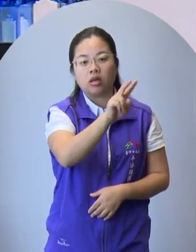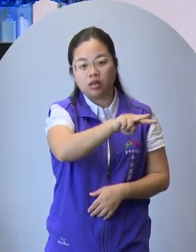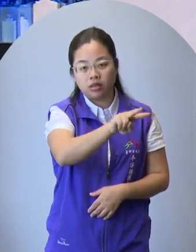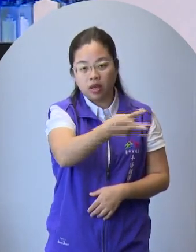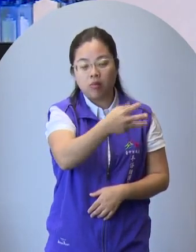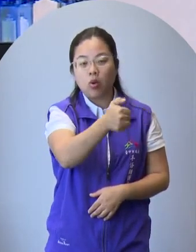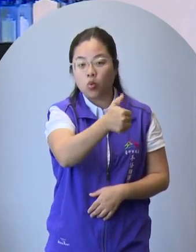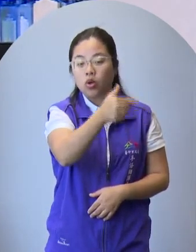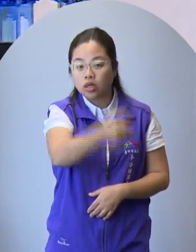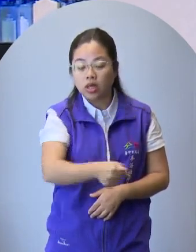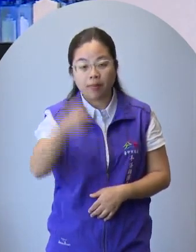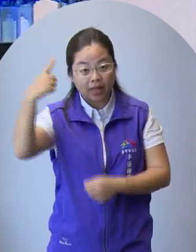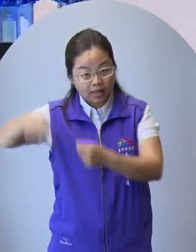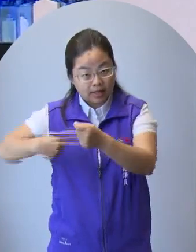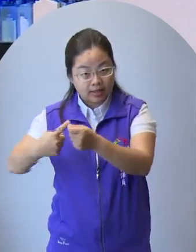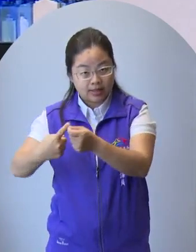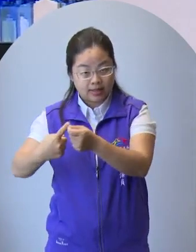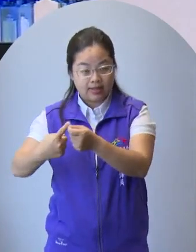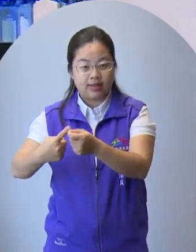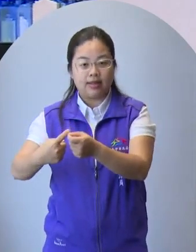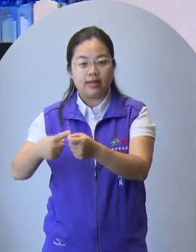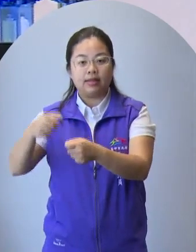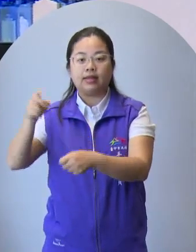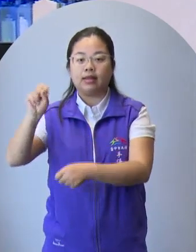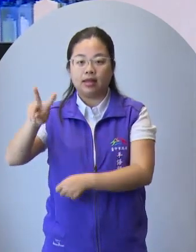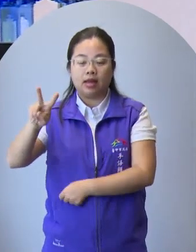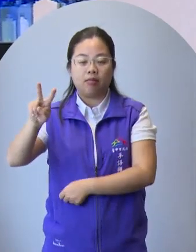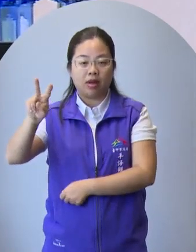2355亿，明年113年是